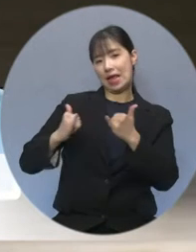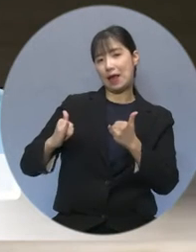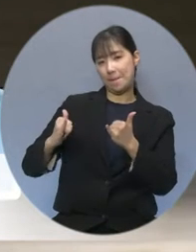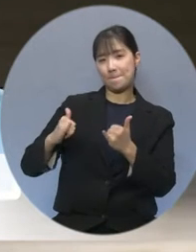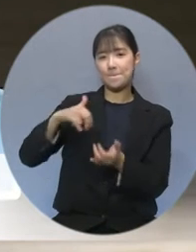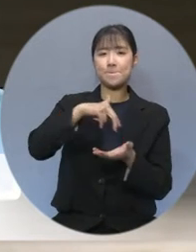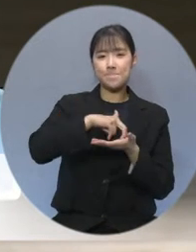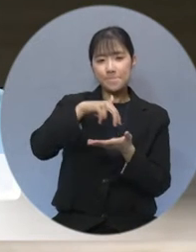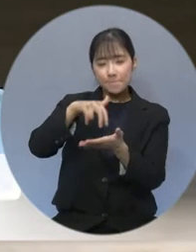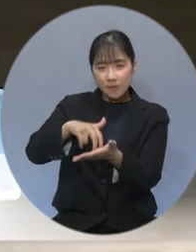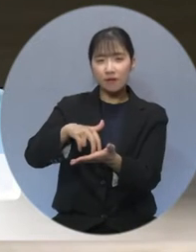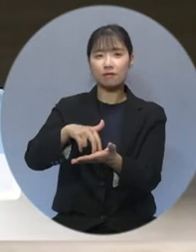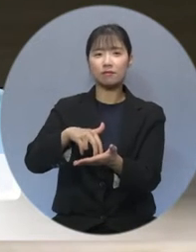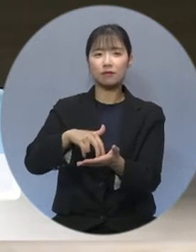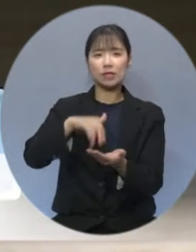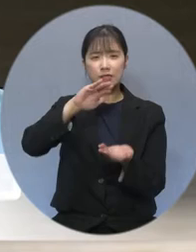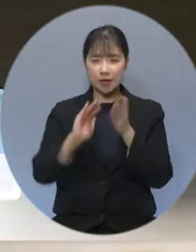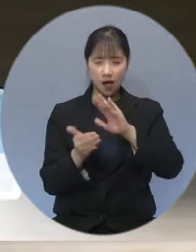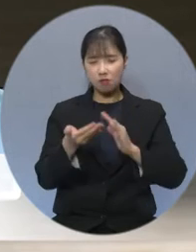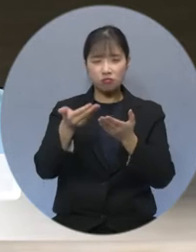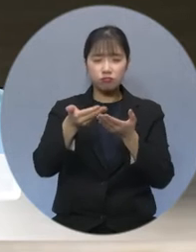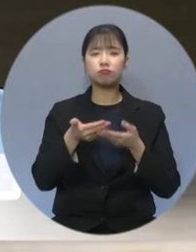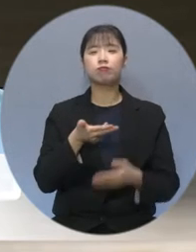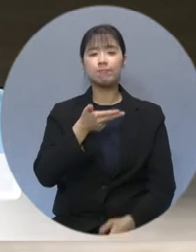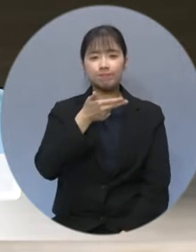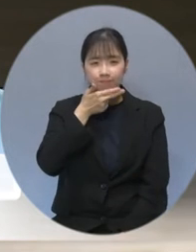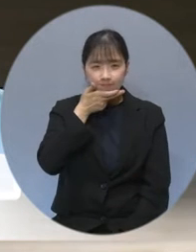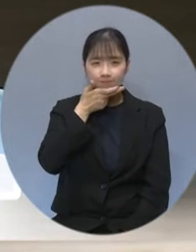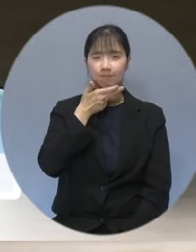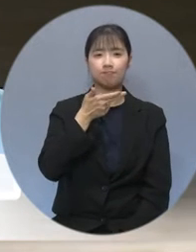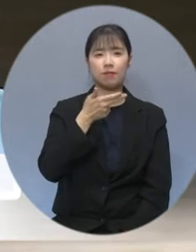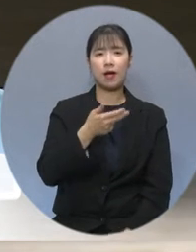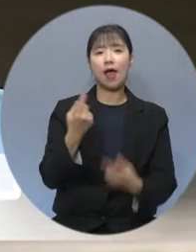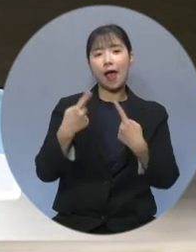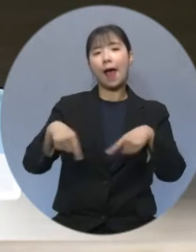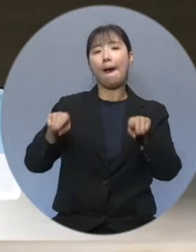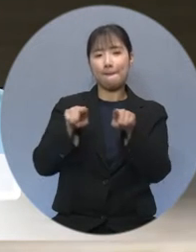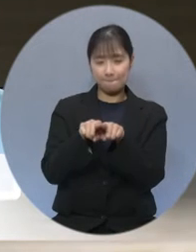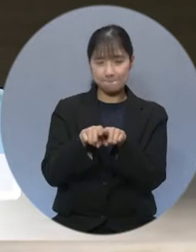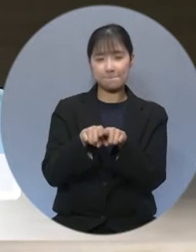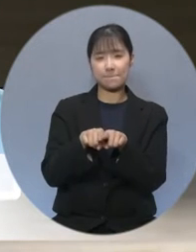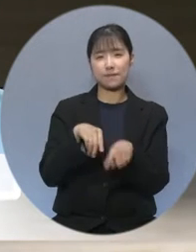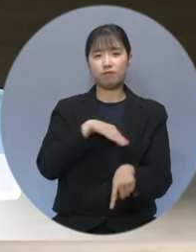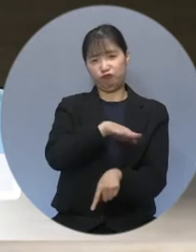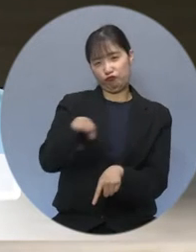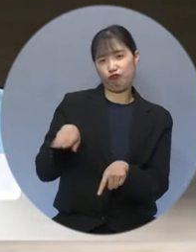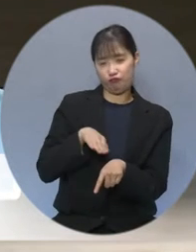구성원으로서 차별받지 않고 함께 가야 할 우리